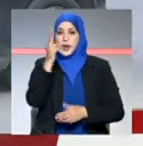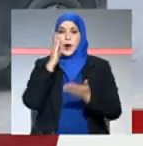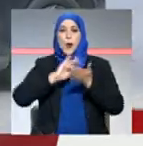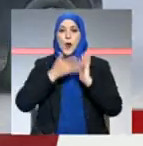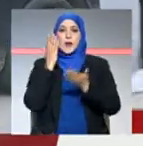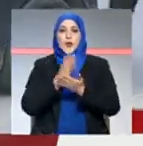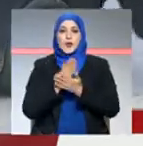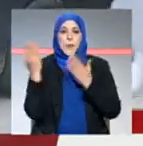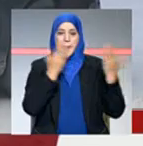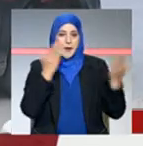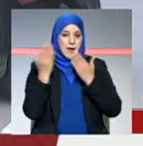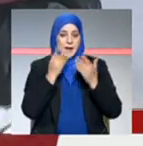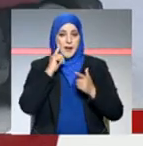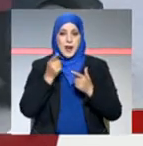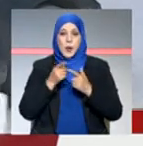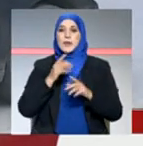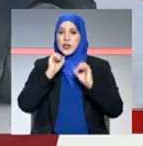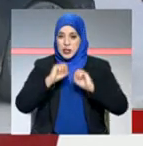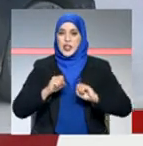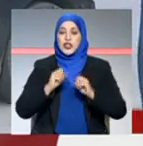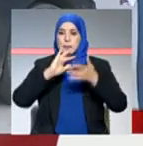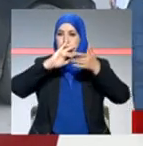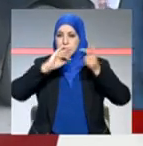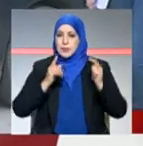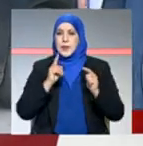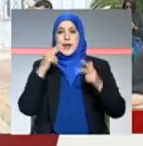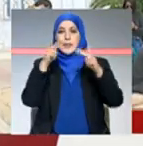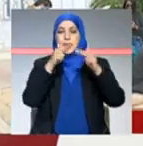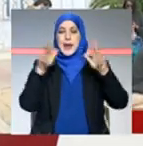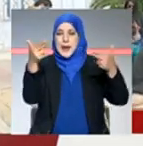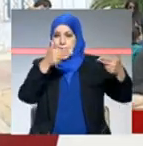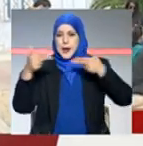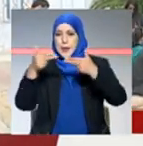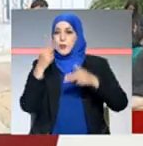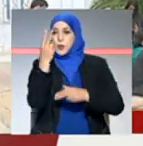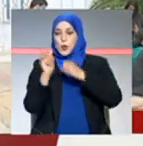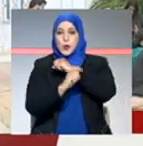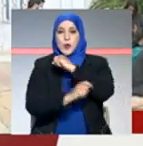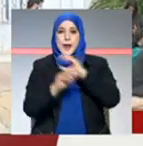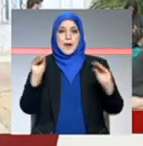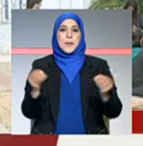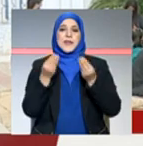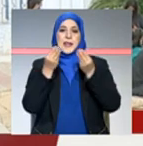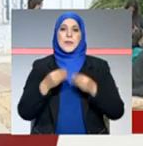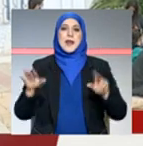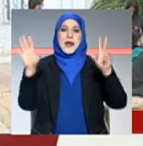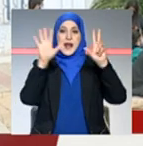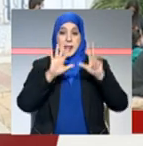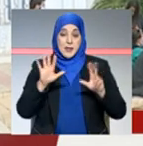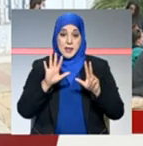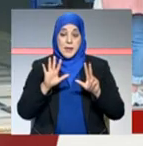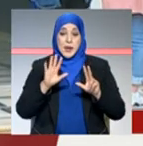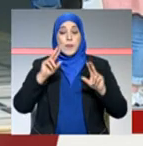التعليم العالي وتأمين التواصل البيداغوجي عن بعد لمدة أسبوعين بداية من 2 من نوفمبر